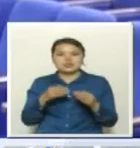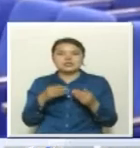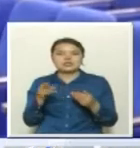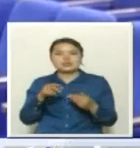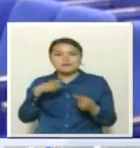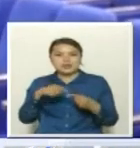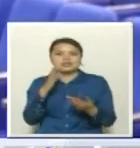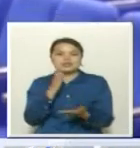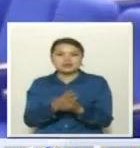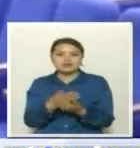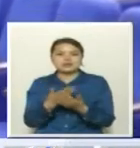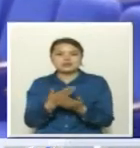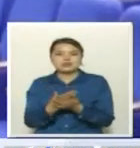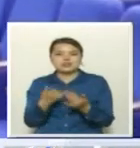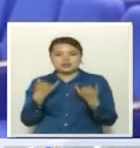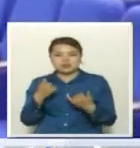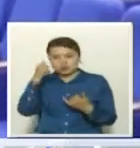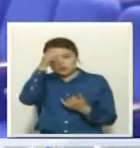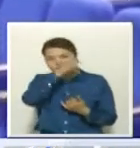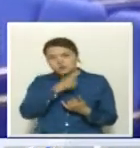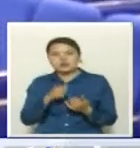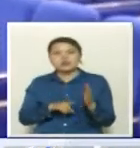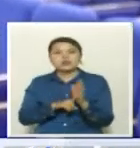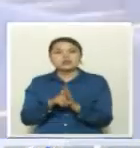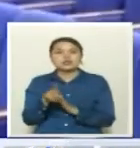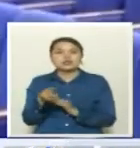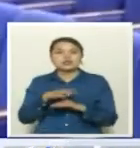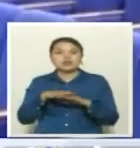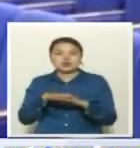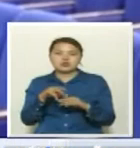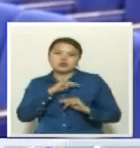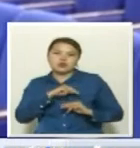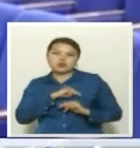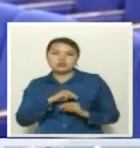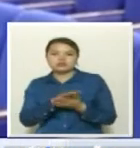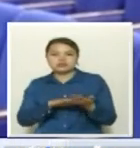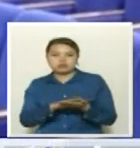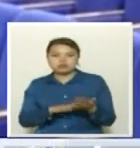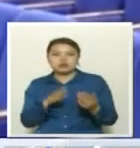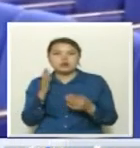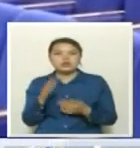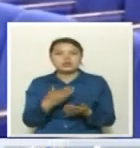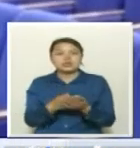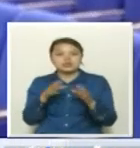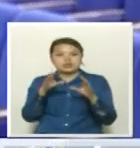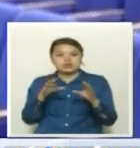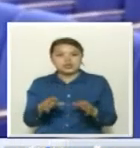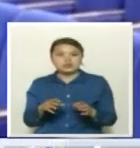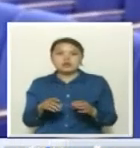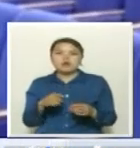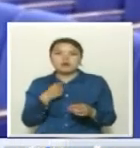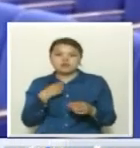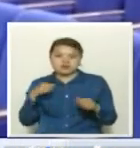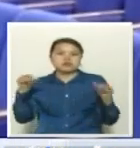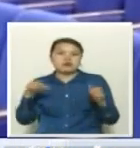бізде жұмыстандық, кейін уже биыл жылдан басынып, жалғасы берсіне бізді қалдырды. Біздер заң бойынша біздің құқымыз бар бағаны көтертуге,